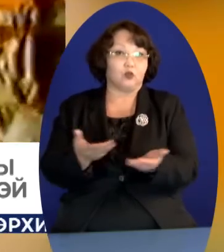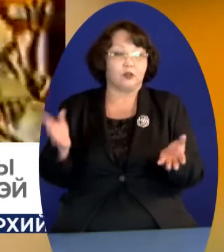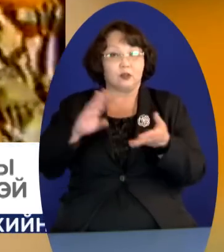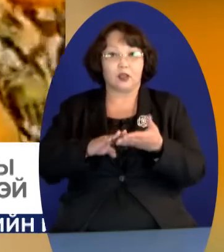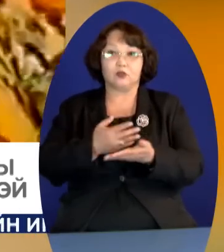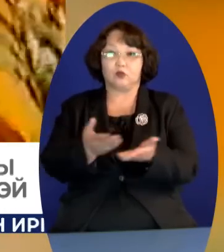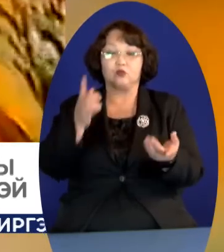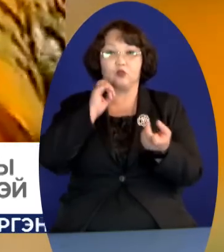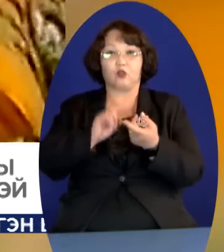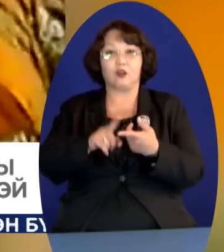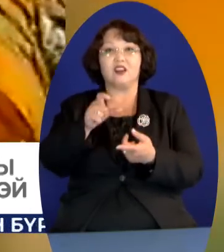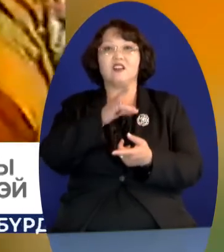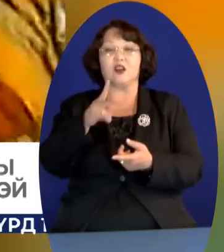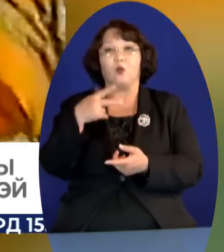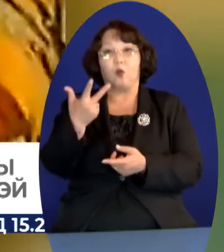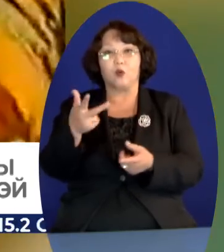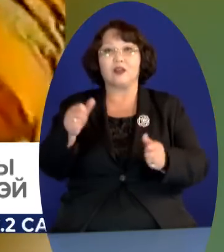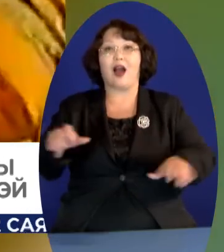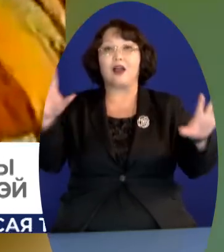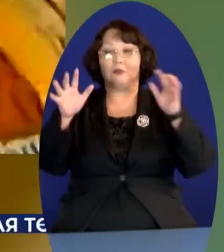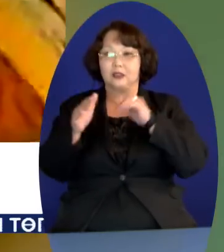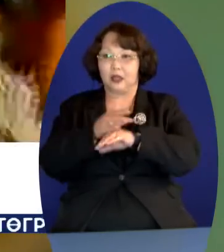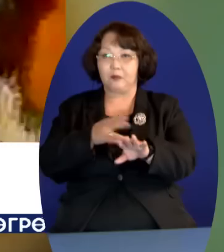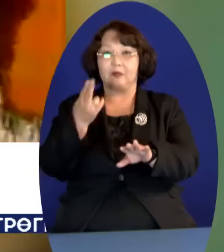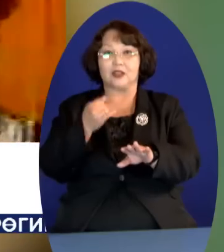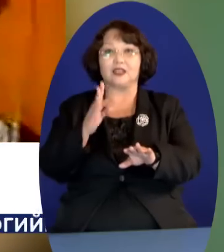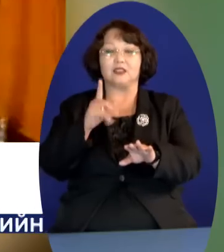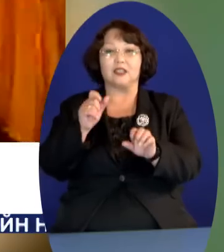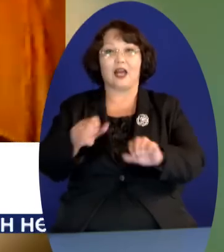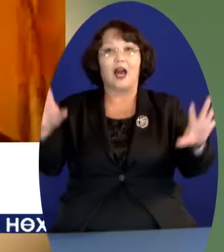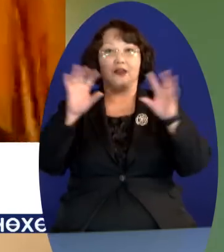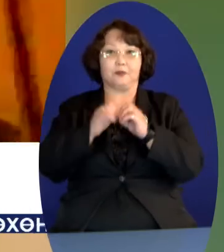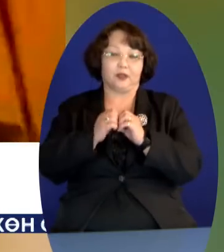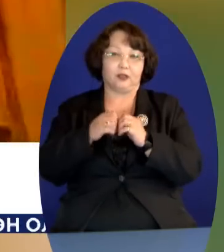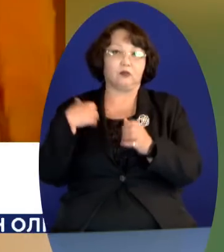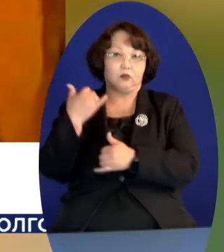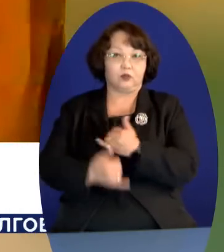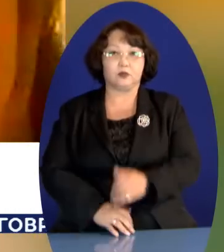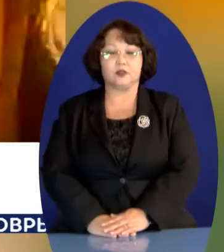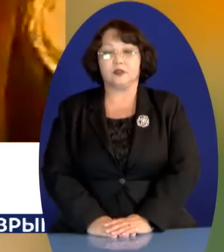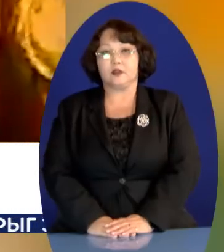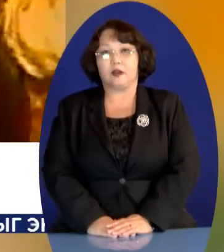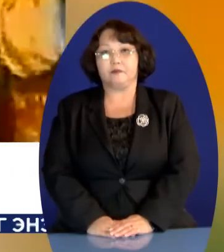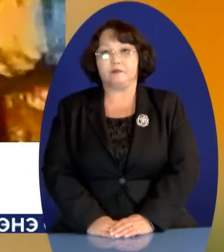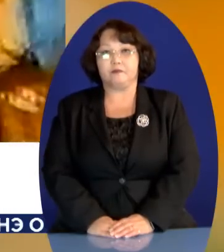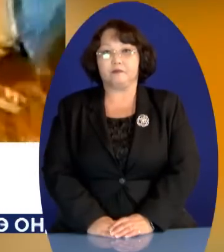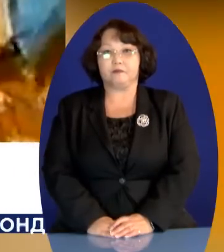таниулах зорилгоор 93 наадмаар дамжуулан даншиг наадмыг хийдэг уламжлалтай гэж судлаачид хэллээ.